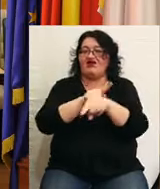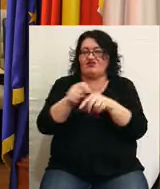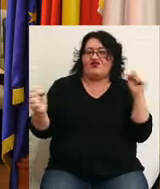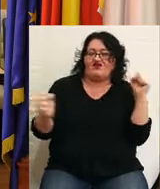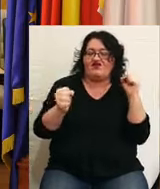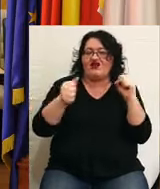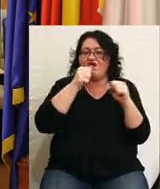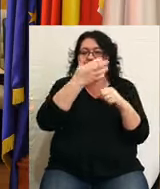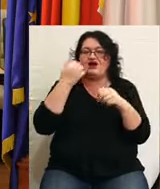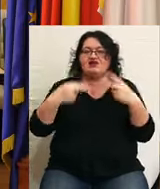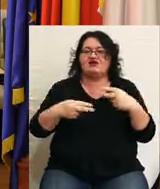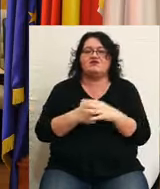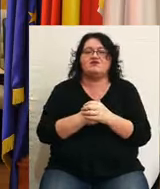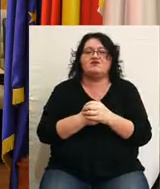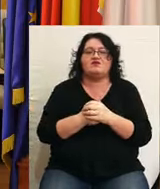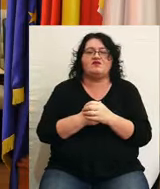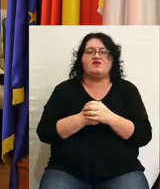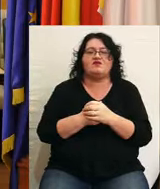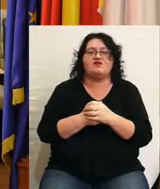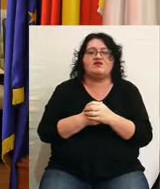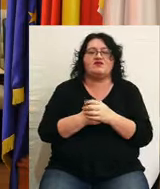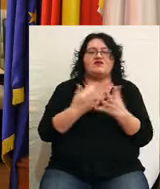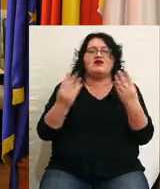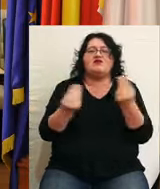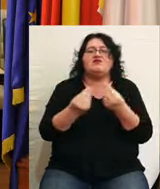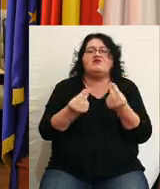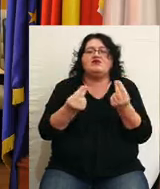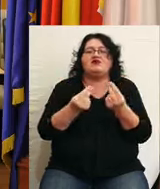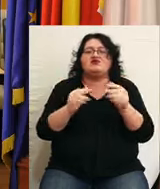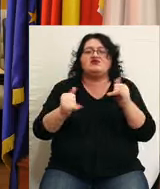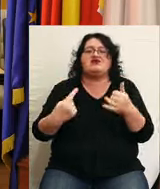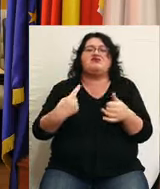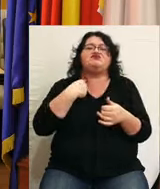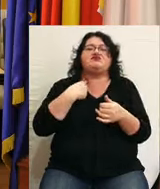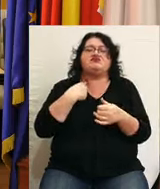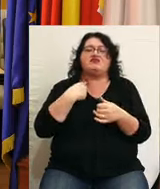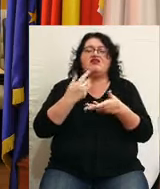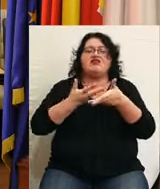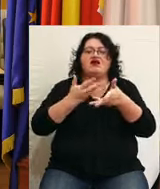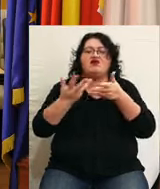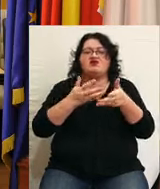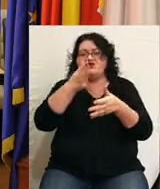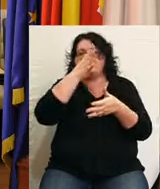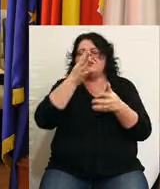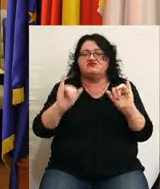Da.